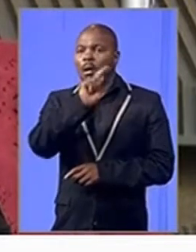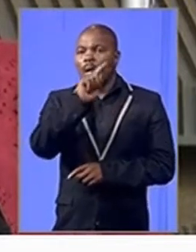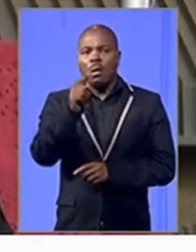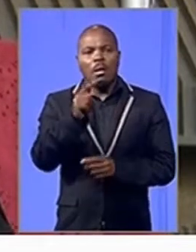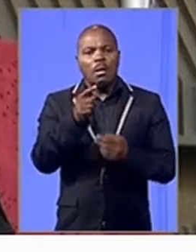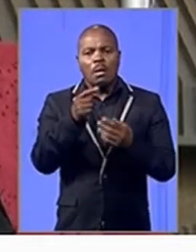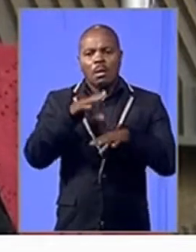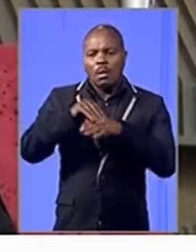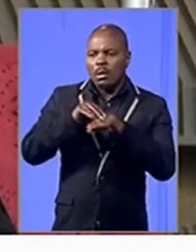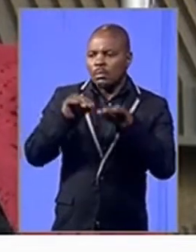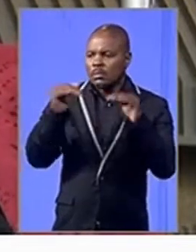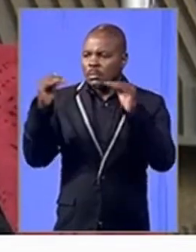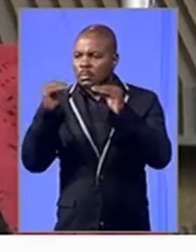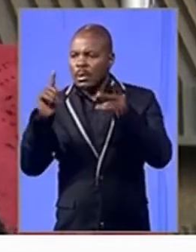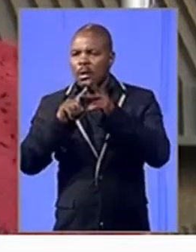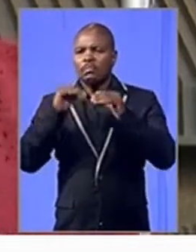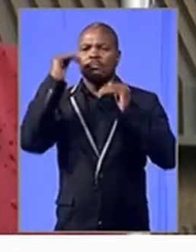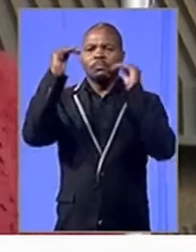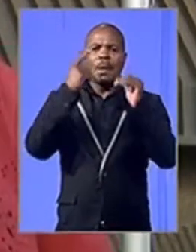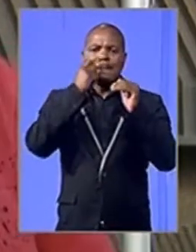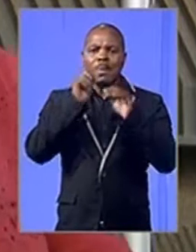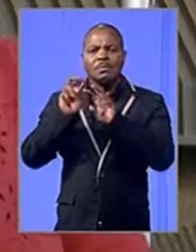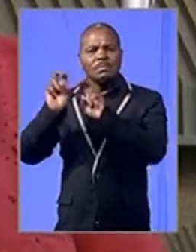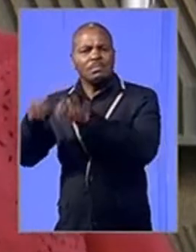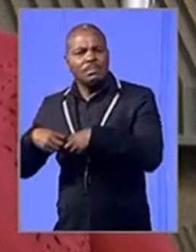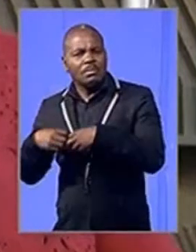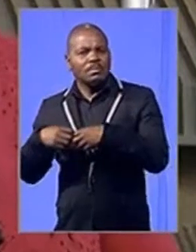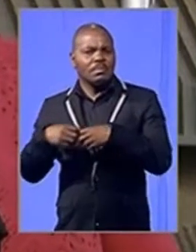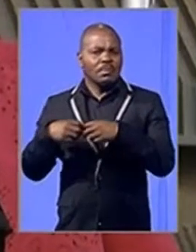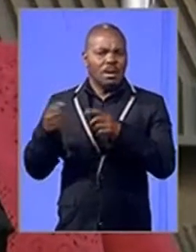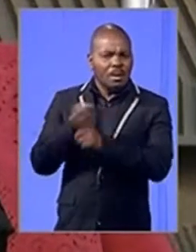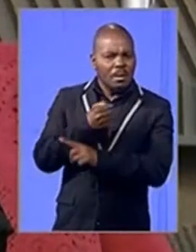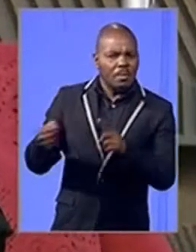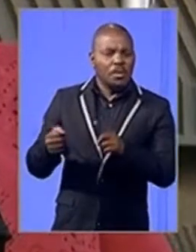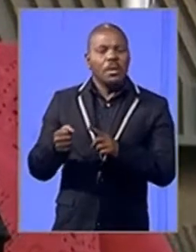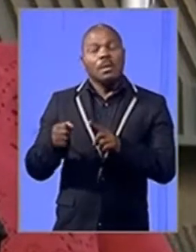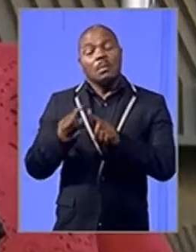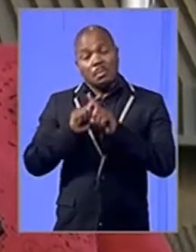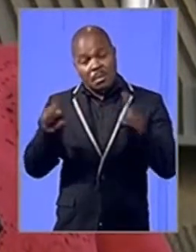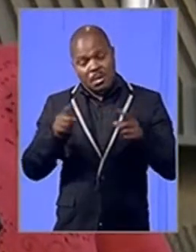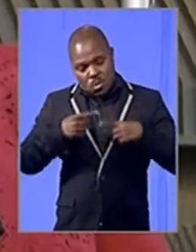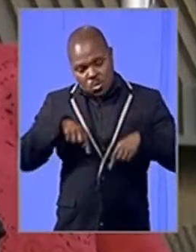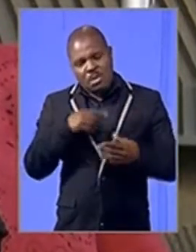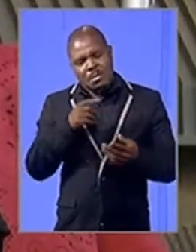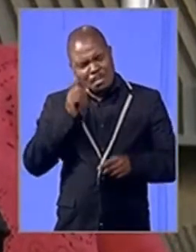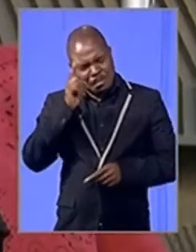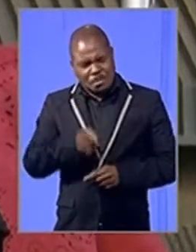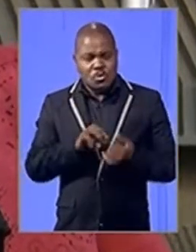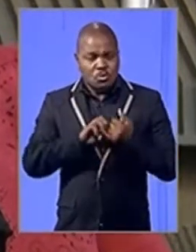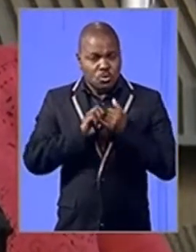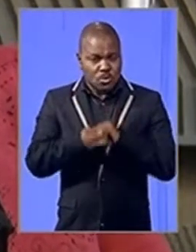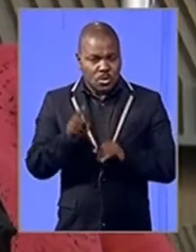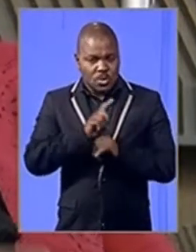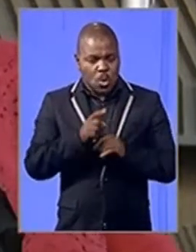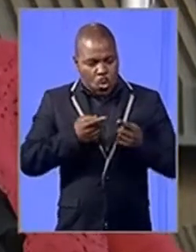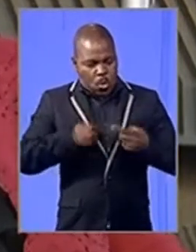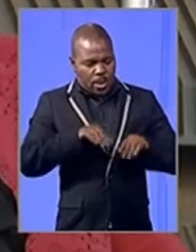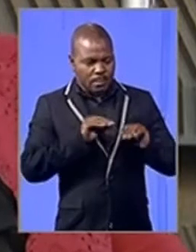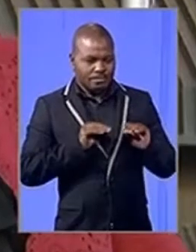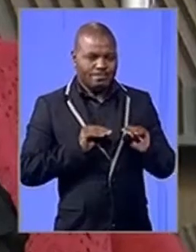dithaka tsa bona le bontate ba baholo, empa re ka etsa boholo ho netefatsa hore thuto e re fanang ka